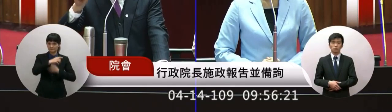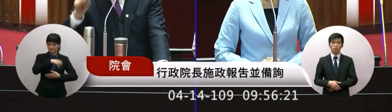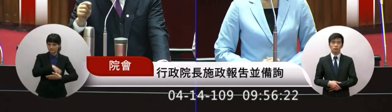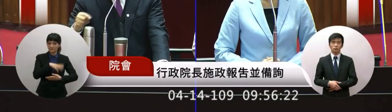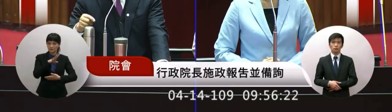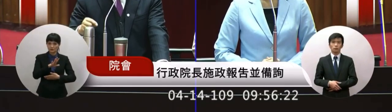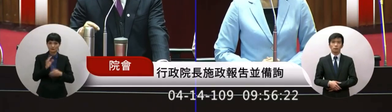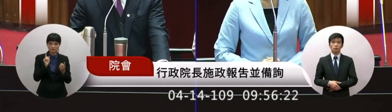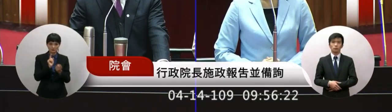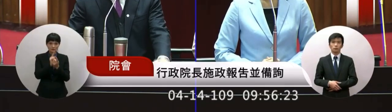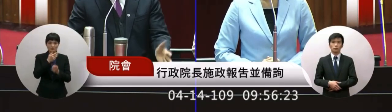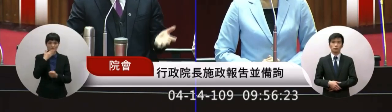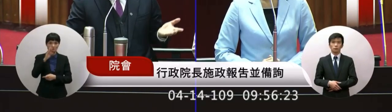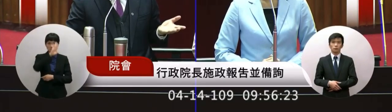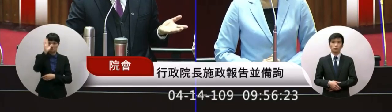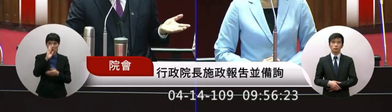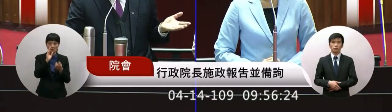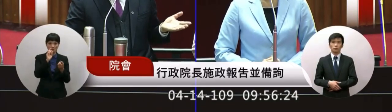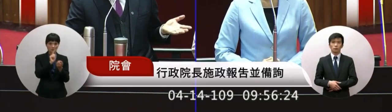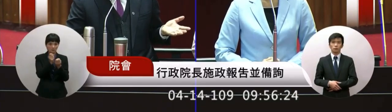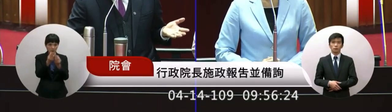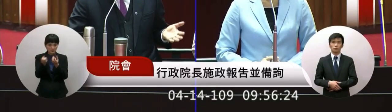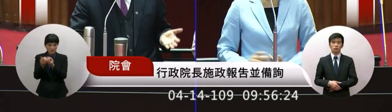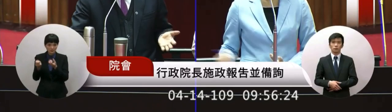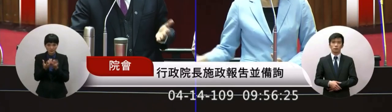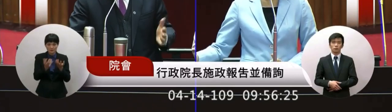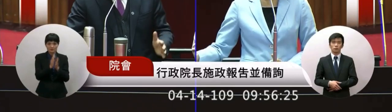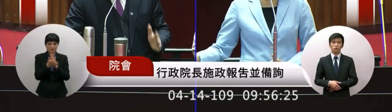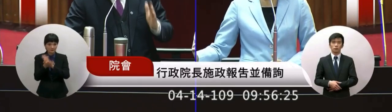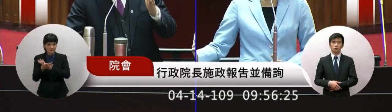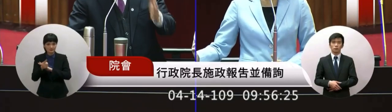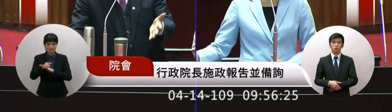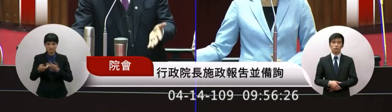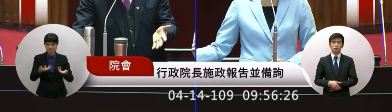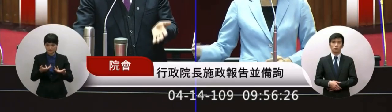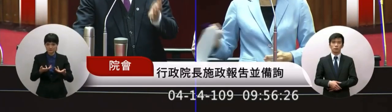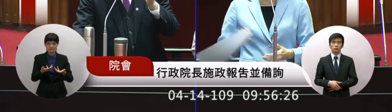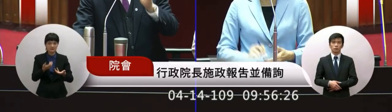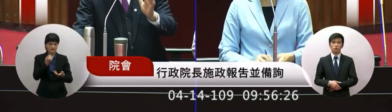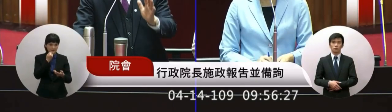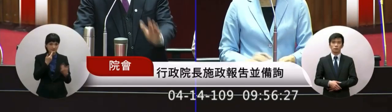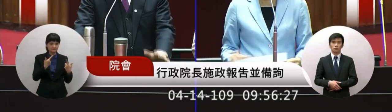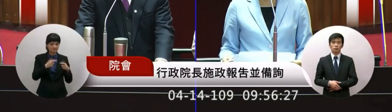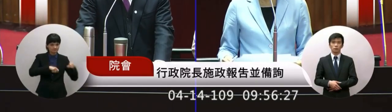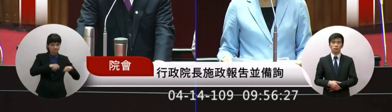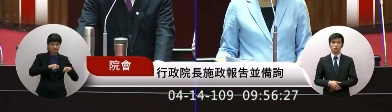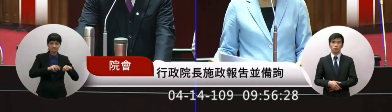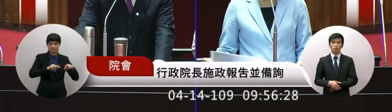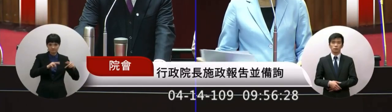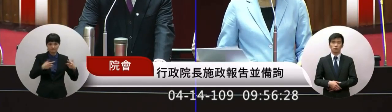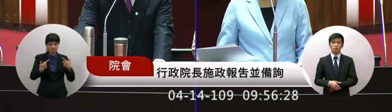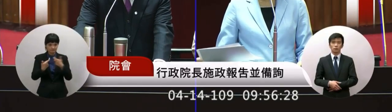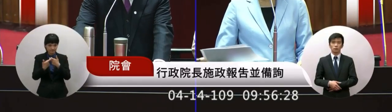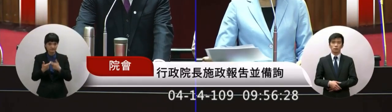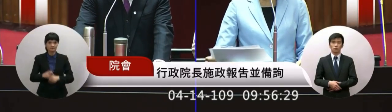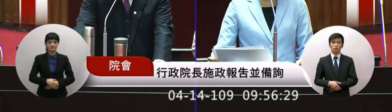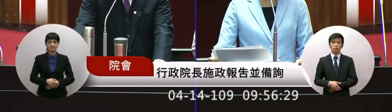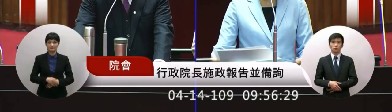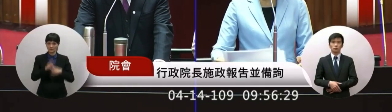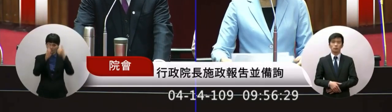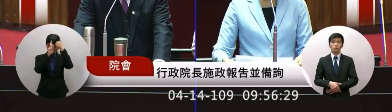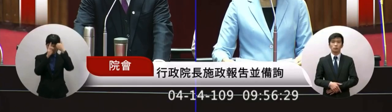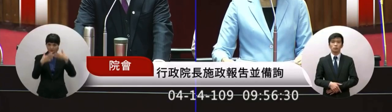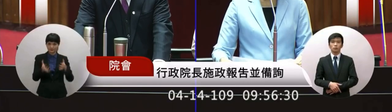天灾事变这一条，所以我们许部长非常快速的也把相